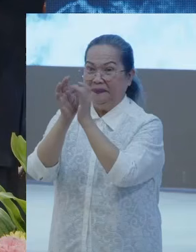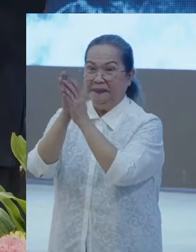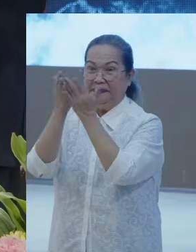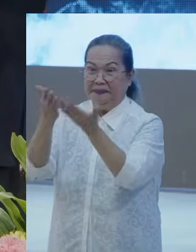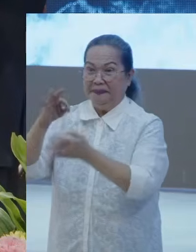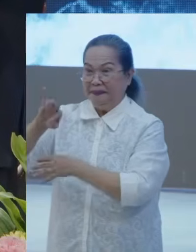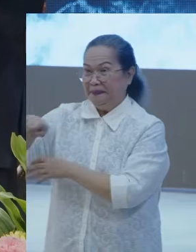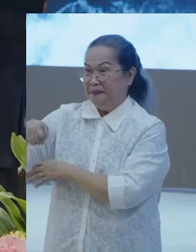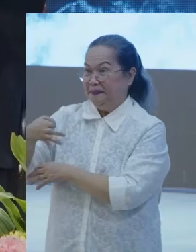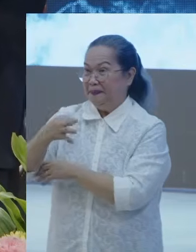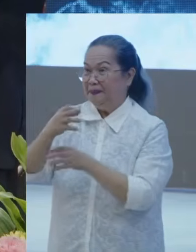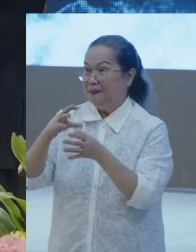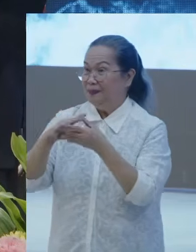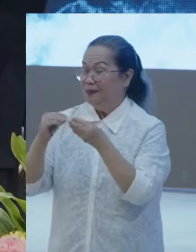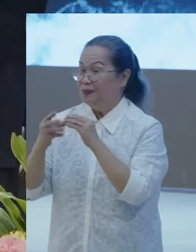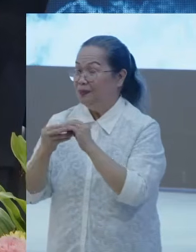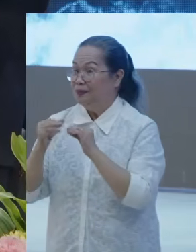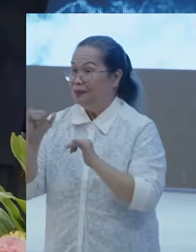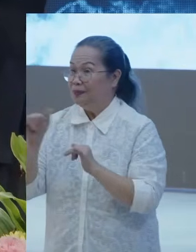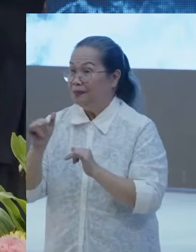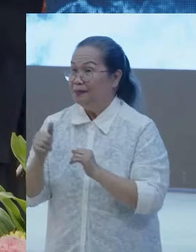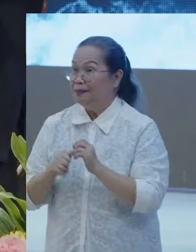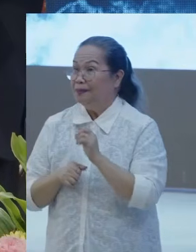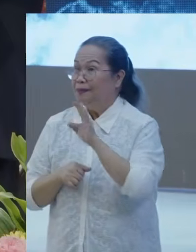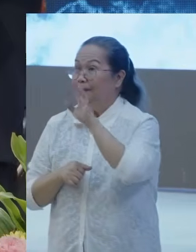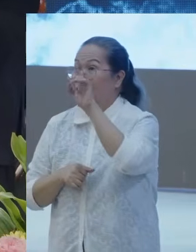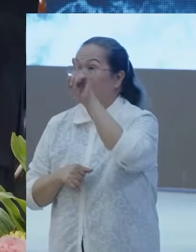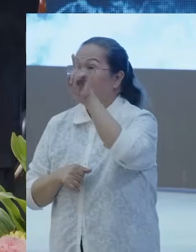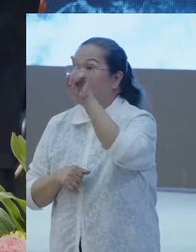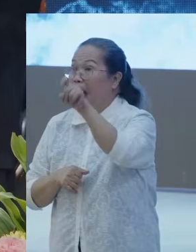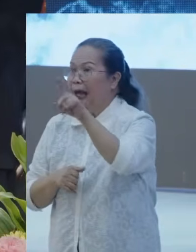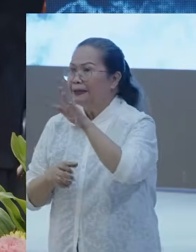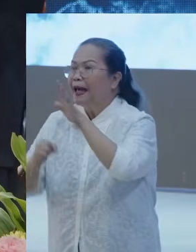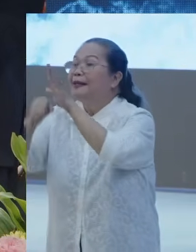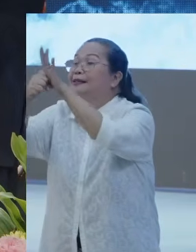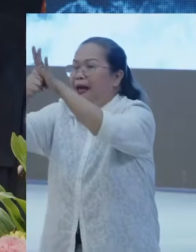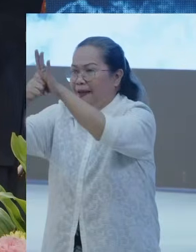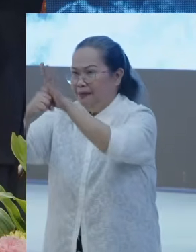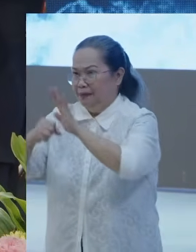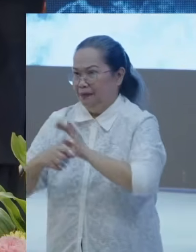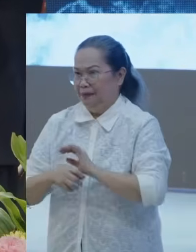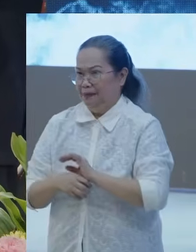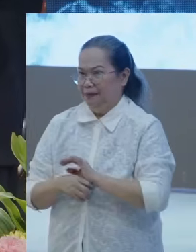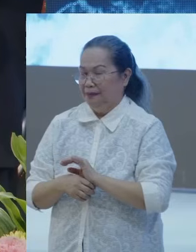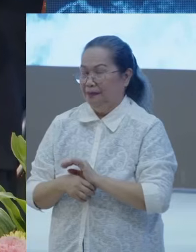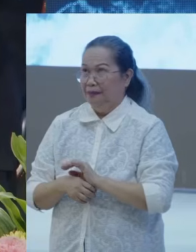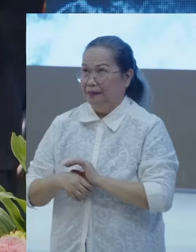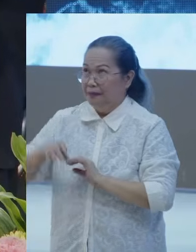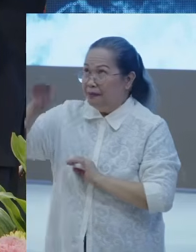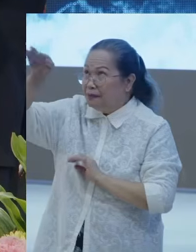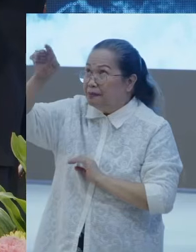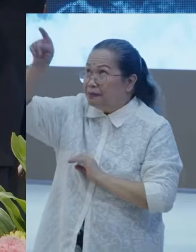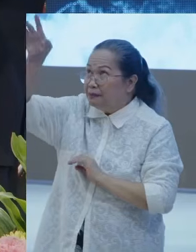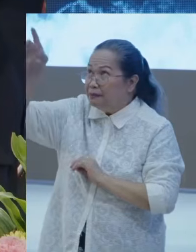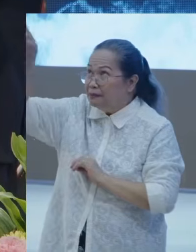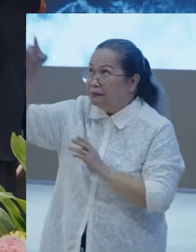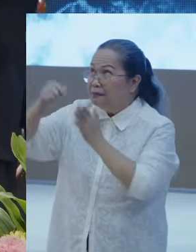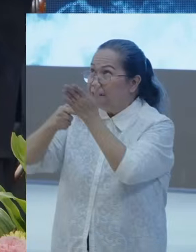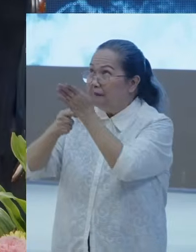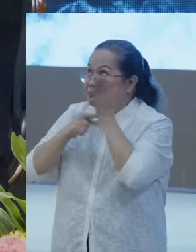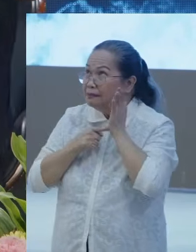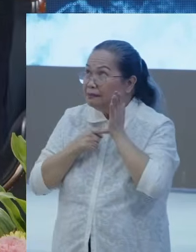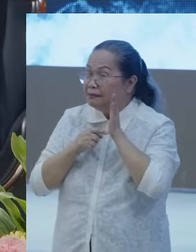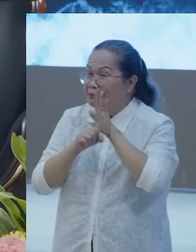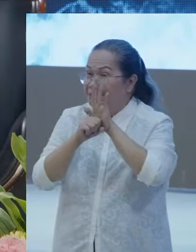Makikita natin ito sa kanilang paghingi ng isang tanda, isang sign mula sa tunay na anak ng Diyos,